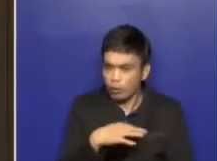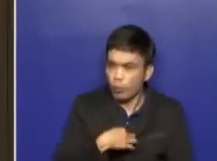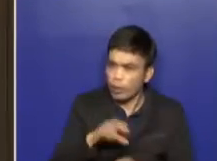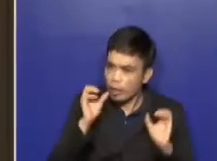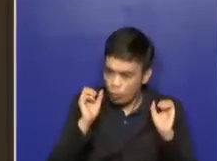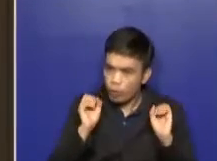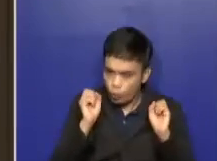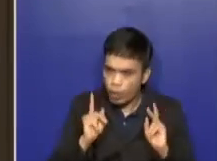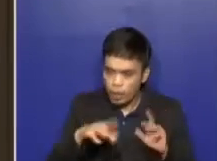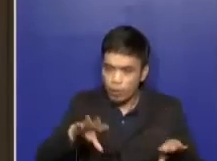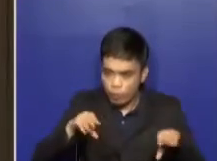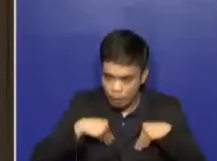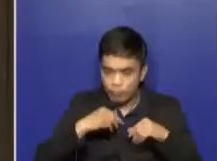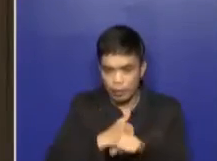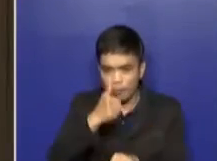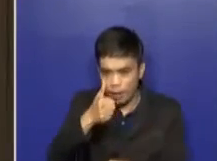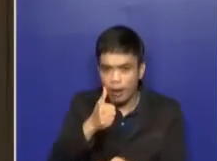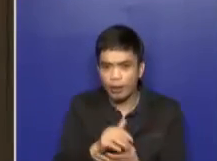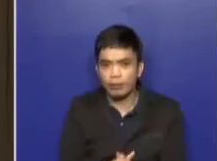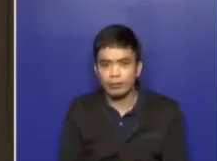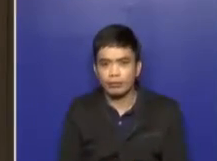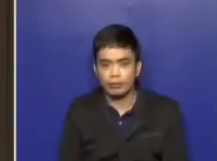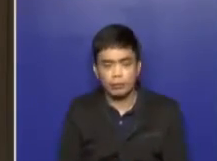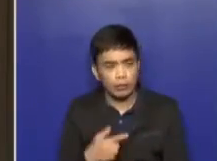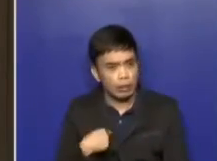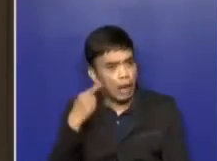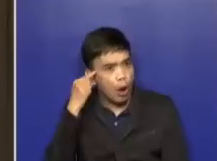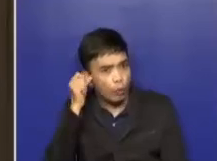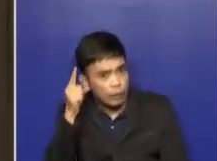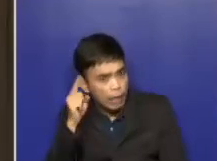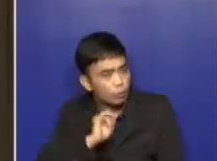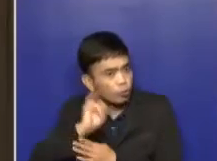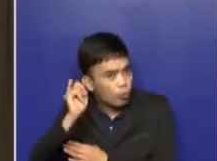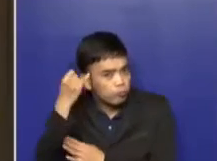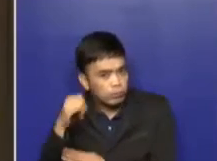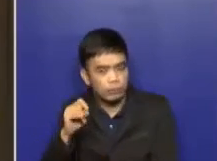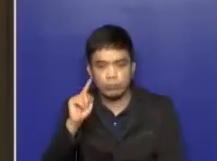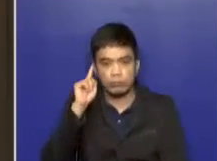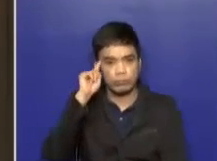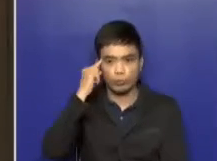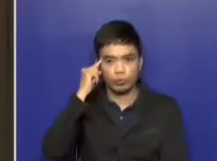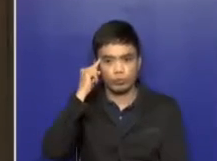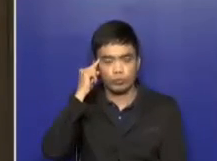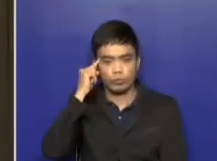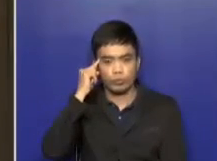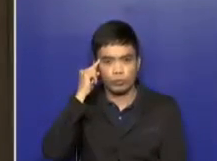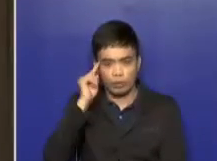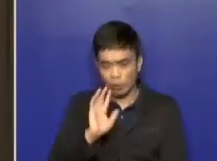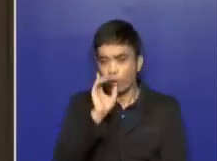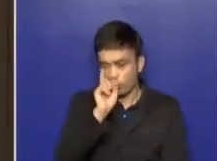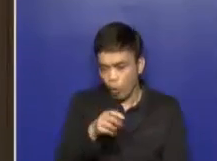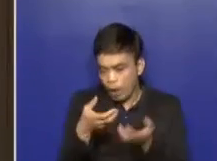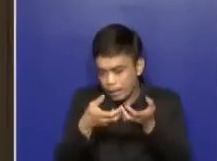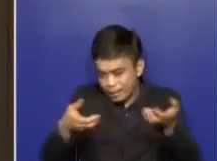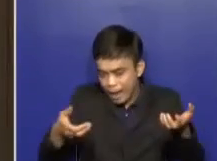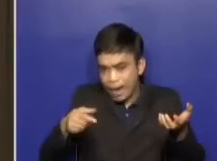ให้ท่านด้วยความรบจริงผมเข้าใจถูกหรือผิดหรือเปล่าไม่แน่ใจนะครับต้องแยกว่าไม่ใช่ศาลทั่วไปนะไม่ใช่ศาล